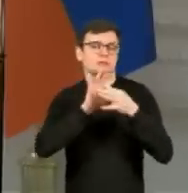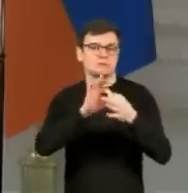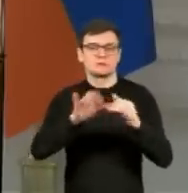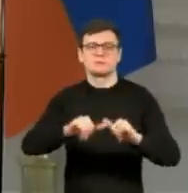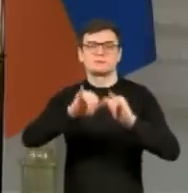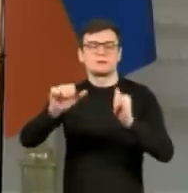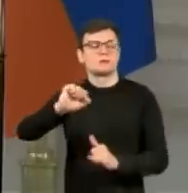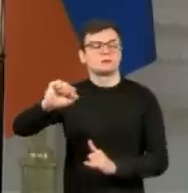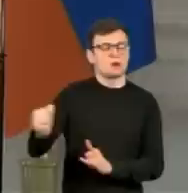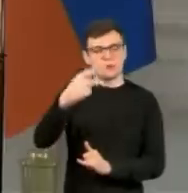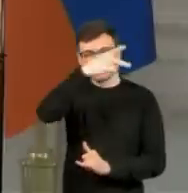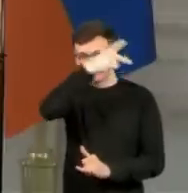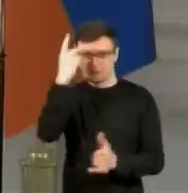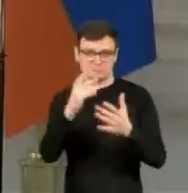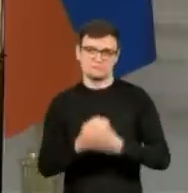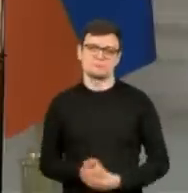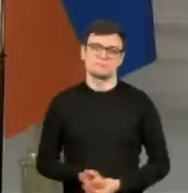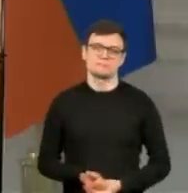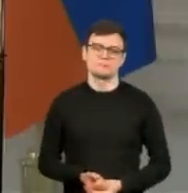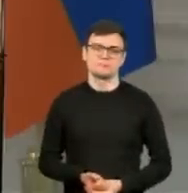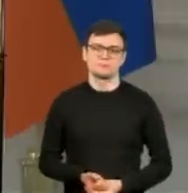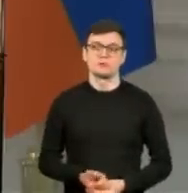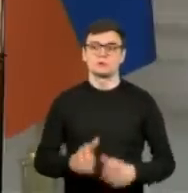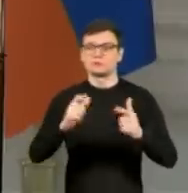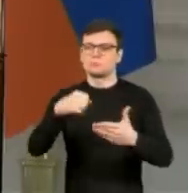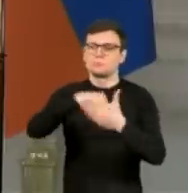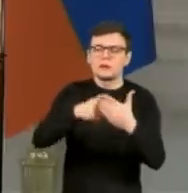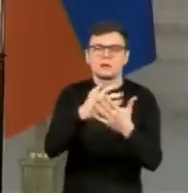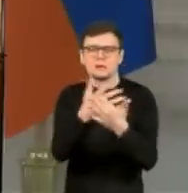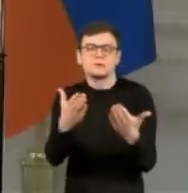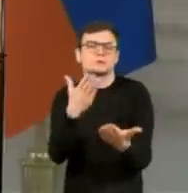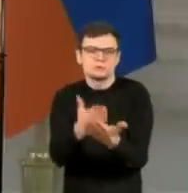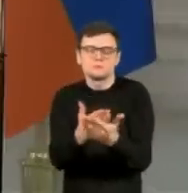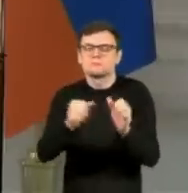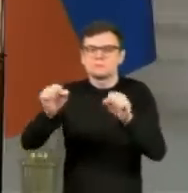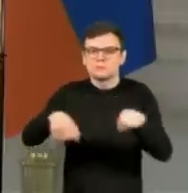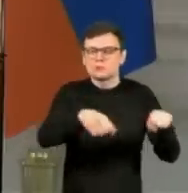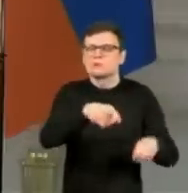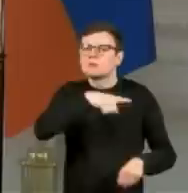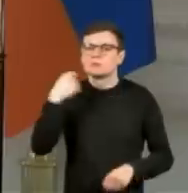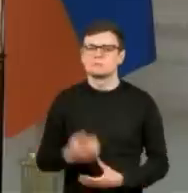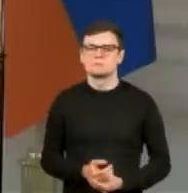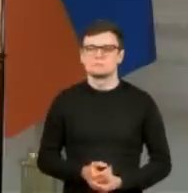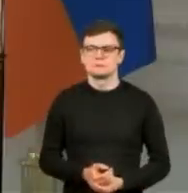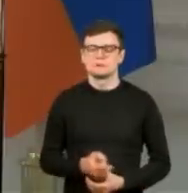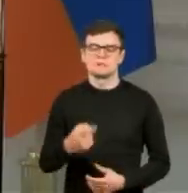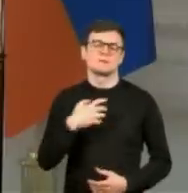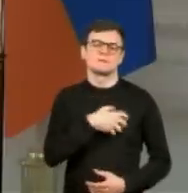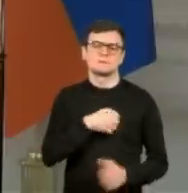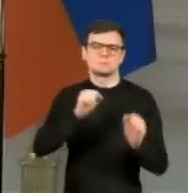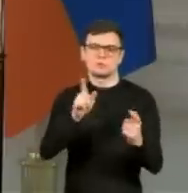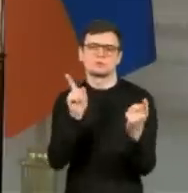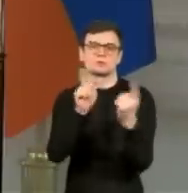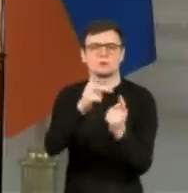draugiška Lietuva ir tam yra visos prielaidos. Labai vertinu šią galimybę susitikti su Lietuvos prezidentu,